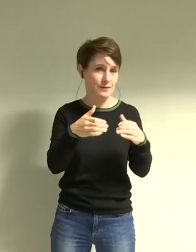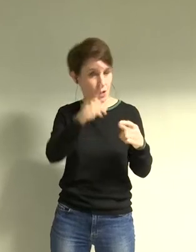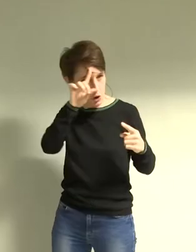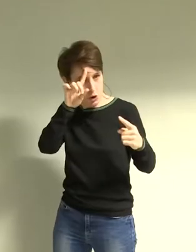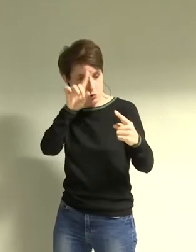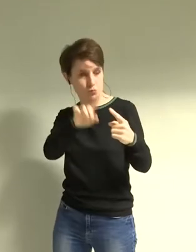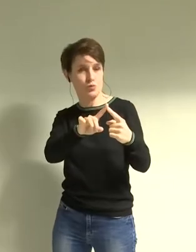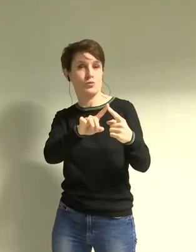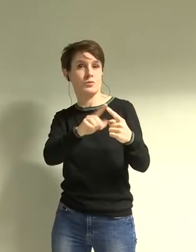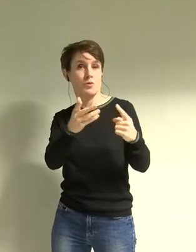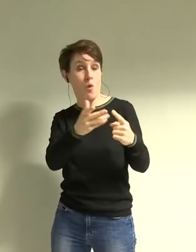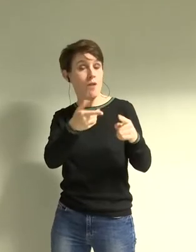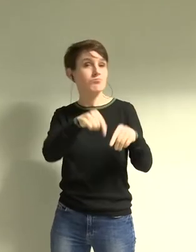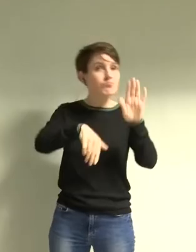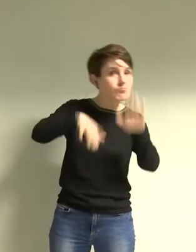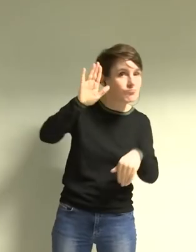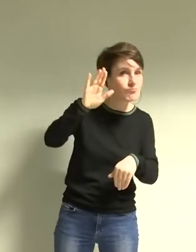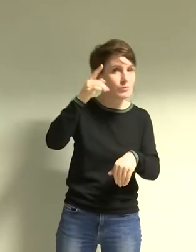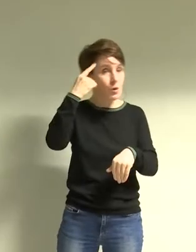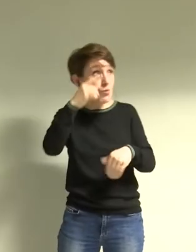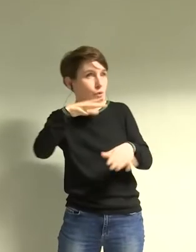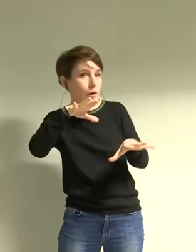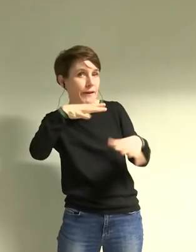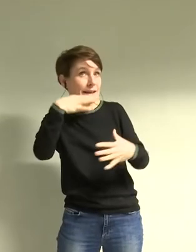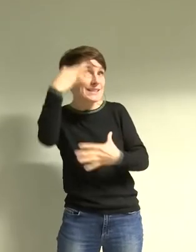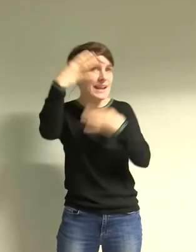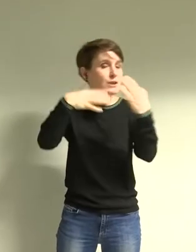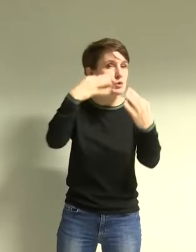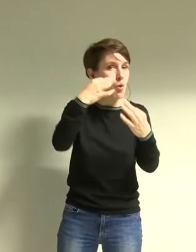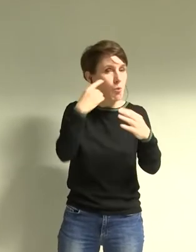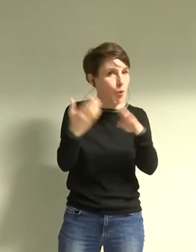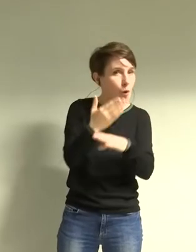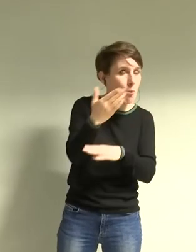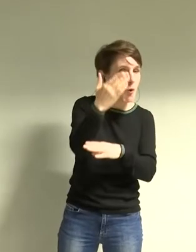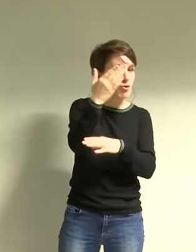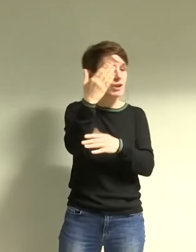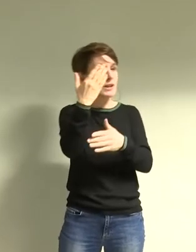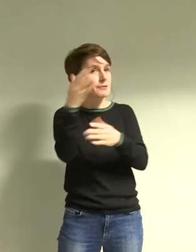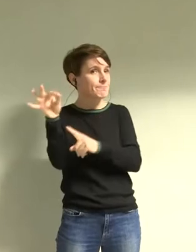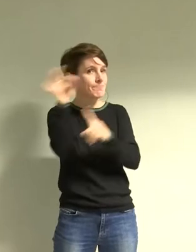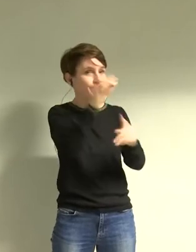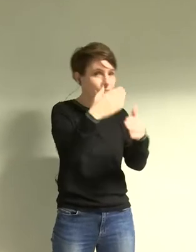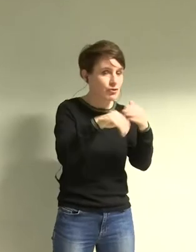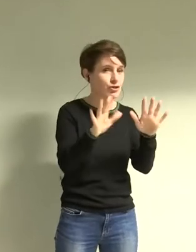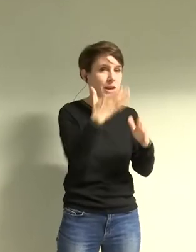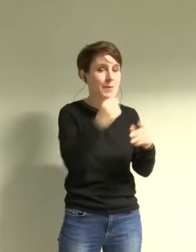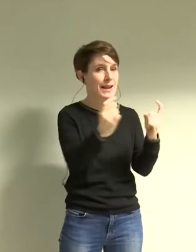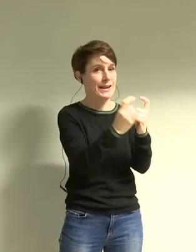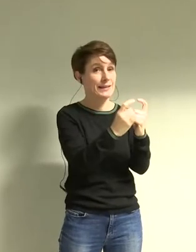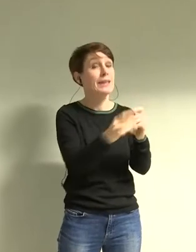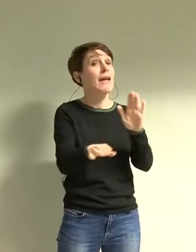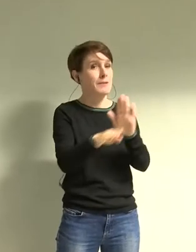à candidater à une procédure de sélection afin mettre en oeuvre son projet dans la belle électrique à compter du 1er août 2022